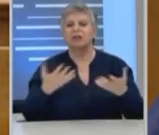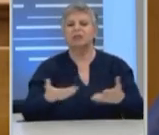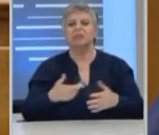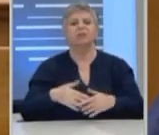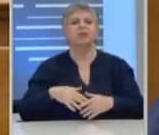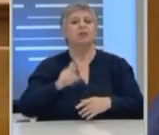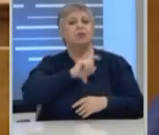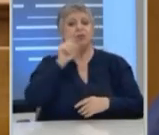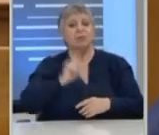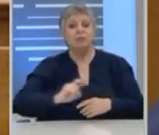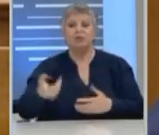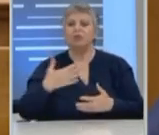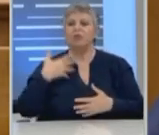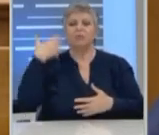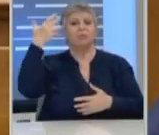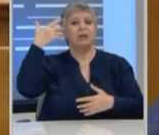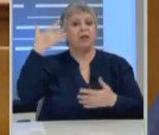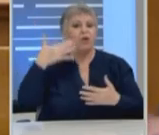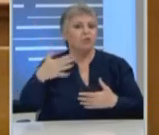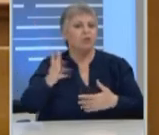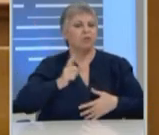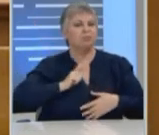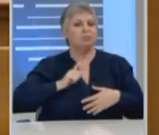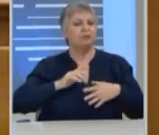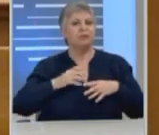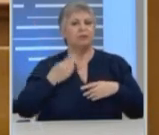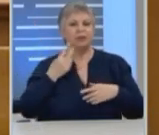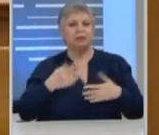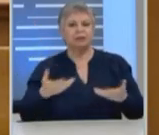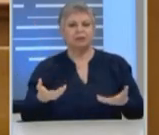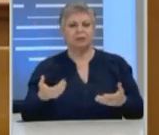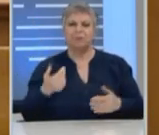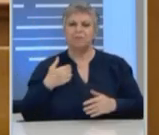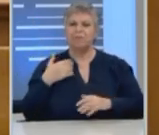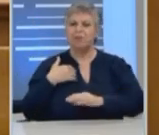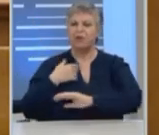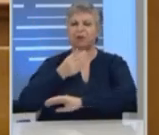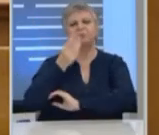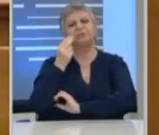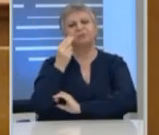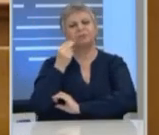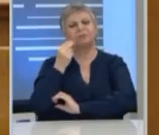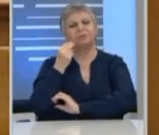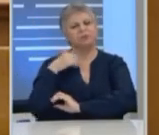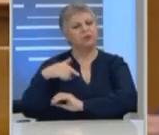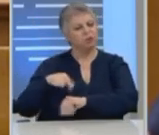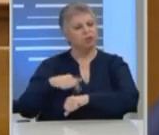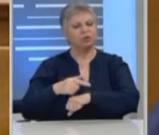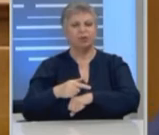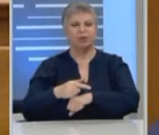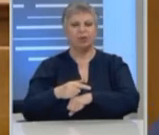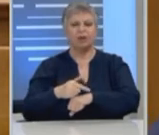με τις προσδοκίες των ανθρώπων. Και σας παρακολουθώ τόση ώρα, κύριε Μητσοτάκη, να κάνετε αυτή την αξιόλογη